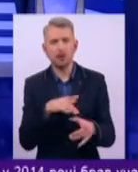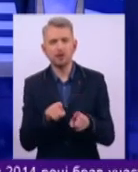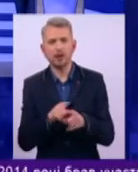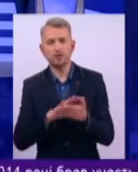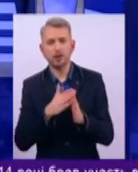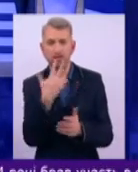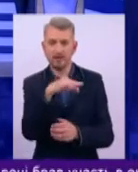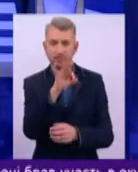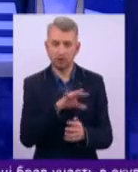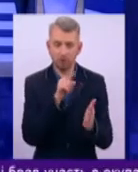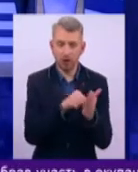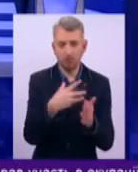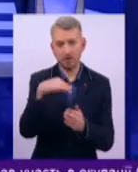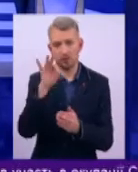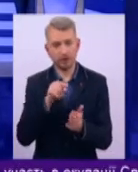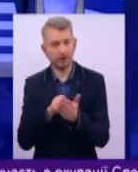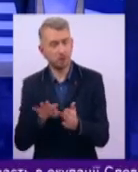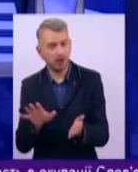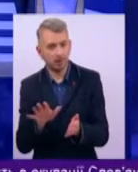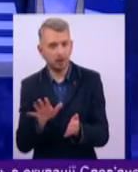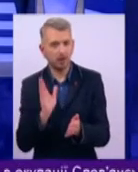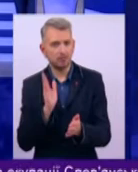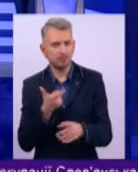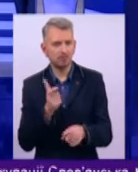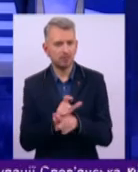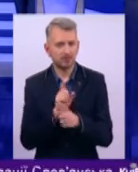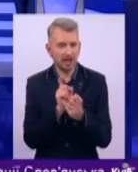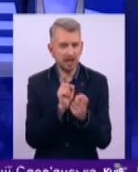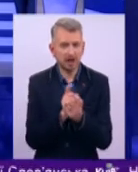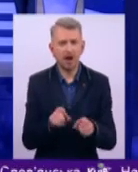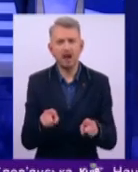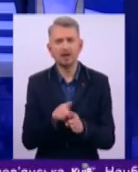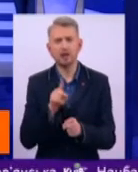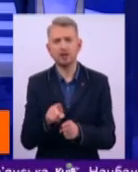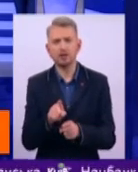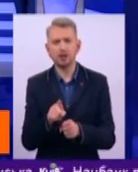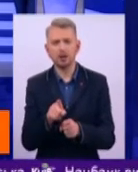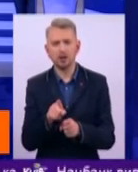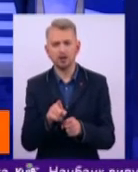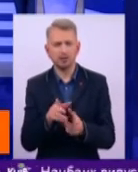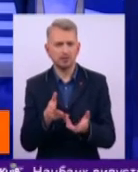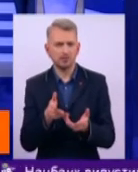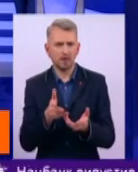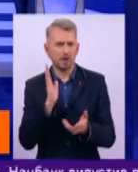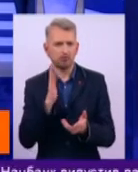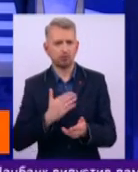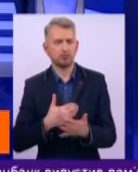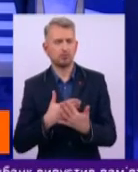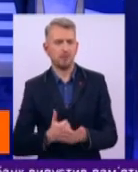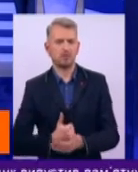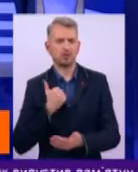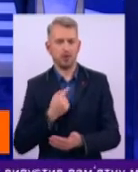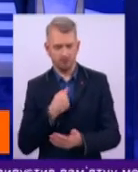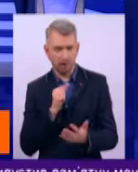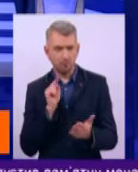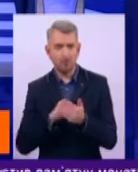50% потрапили, а 50% не потрапили, то була би більша гризня. А так вони навіть, я думаю, що внутрішній риториці, скоріш за все, будуть пишатися потраплянням до